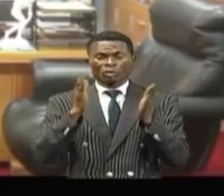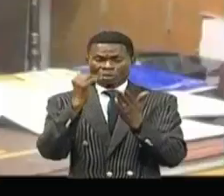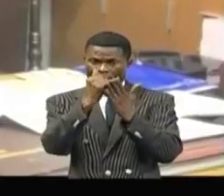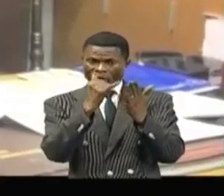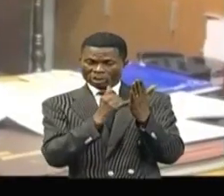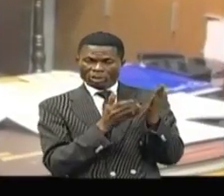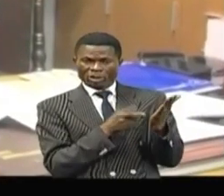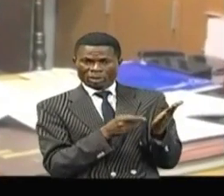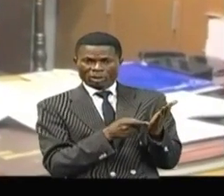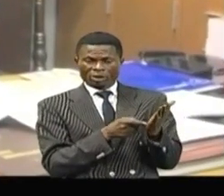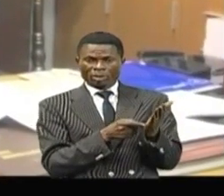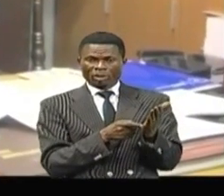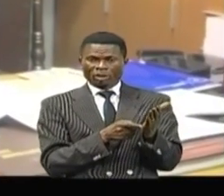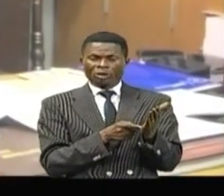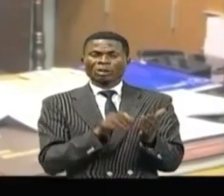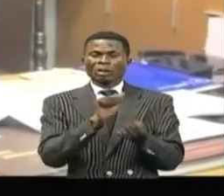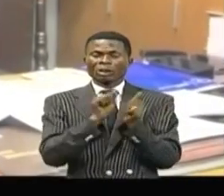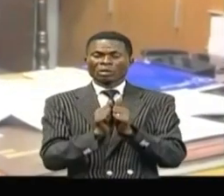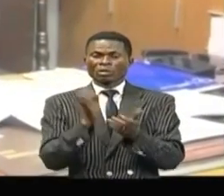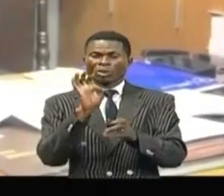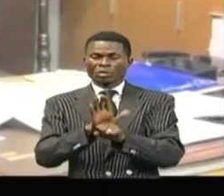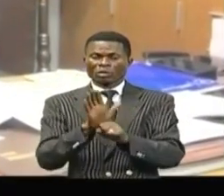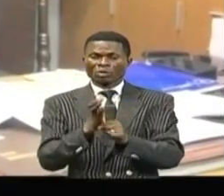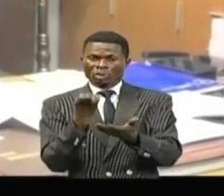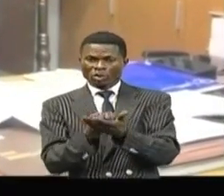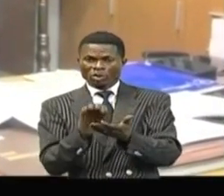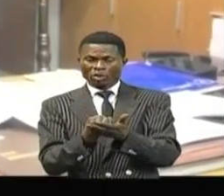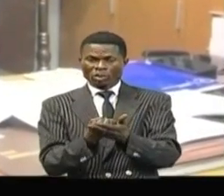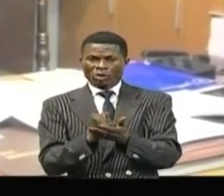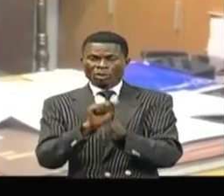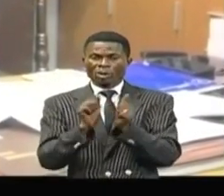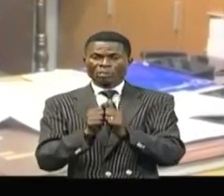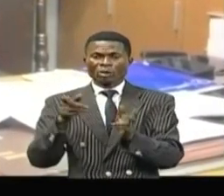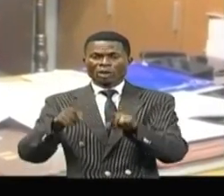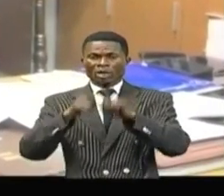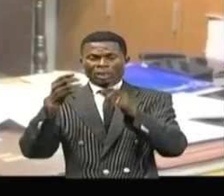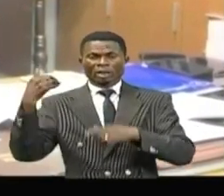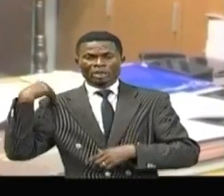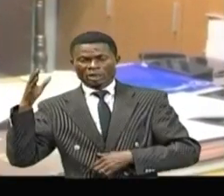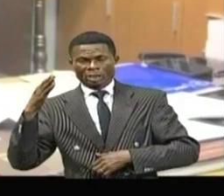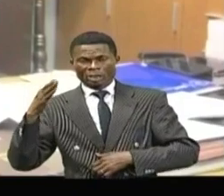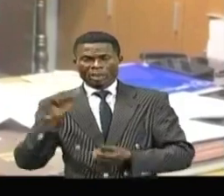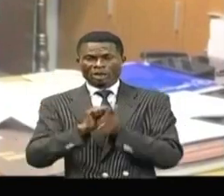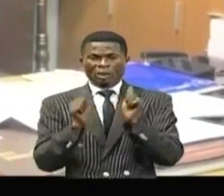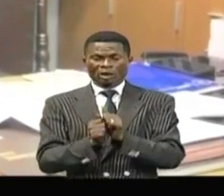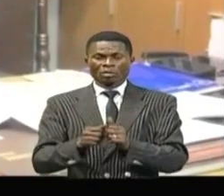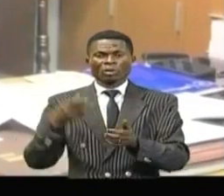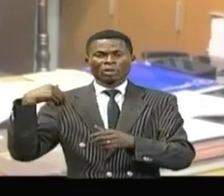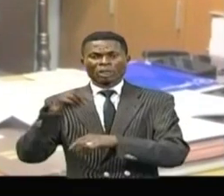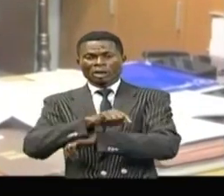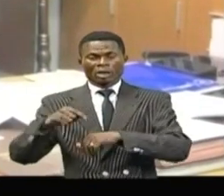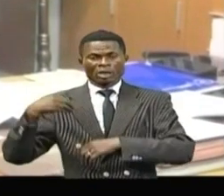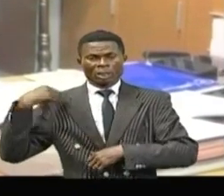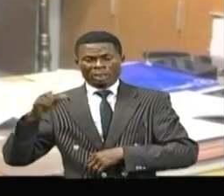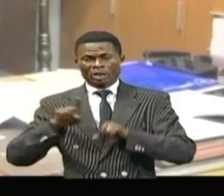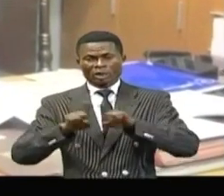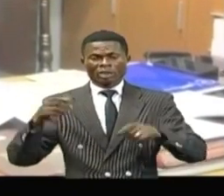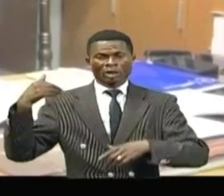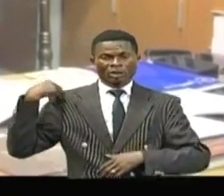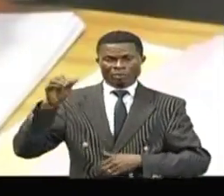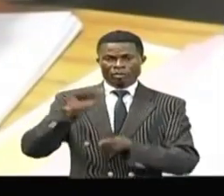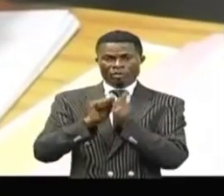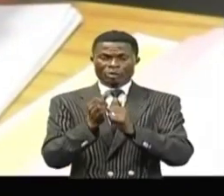identifiés sont d'ordre macroéconomique liés à la dette publique, aux entités du secteur public autres que l'État, au